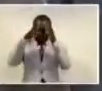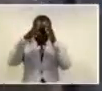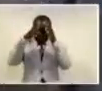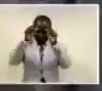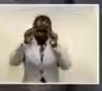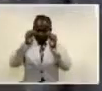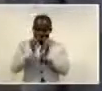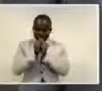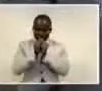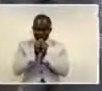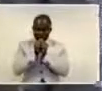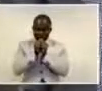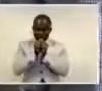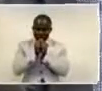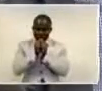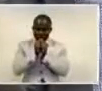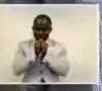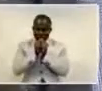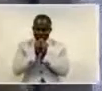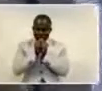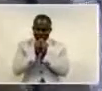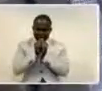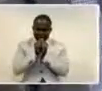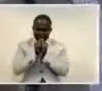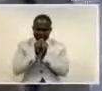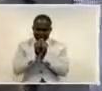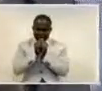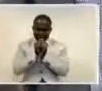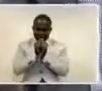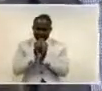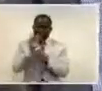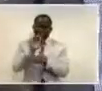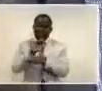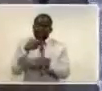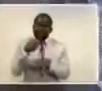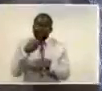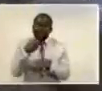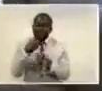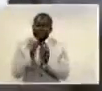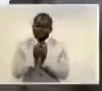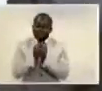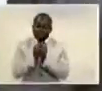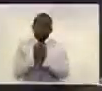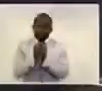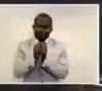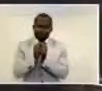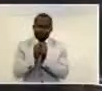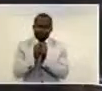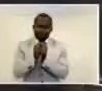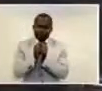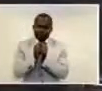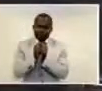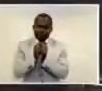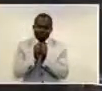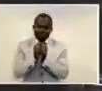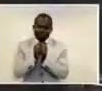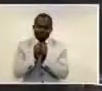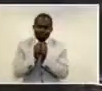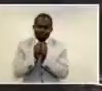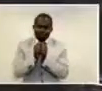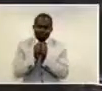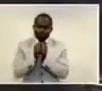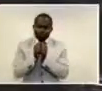bayobozi perezida nzakibaza nde ngaho komeza reka ubwo tubanze tunyura aho ngaho